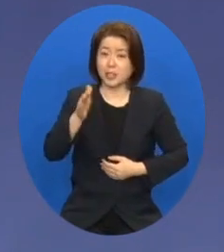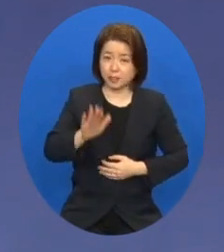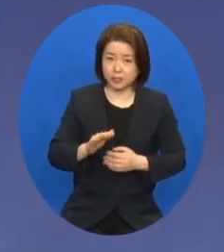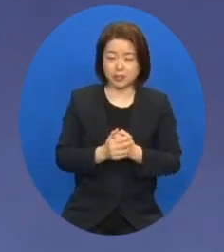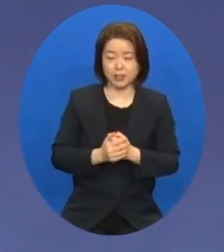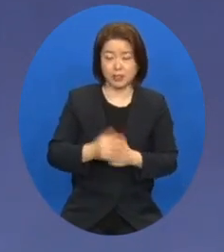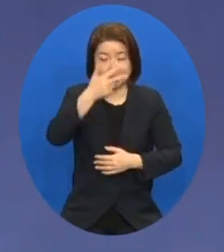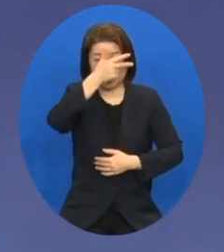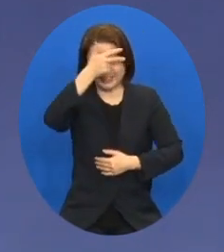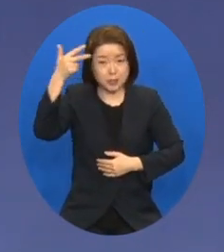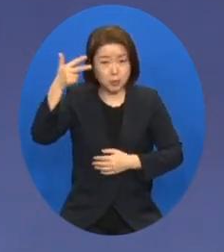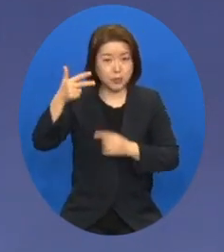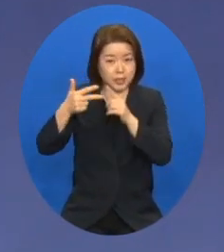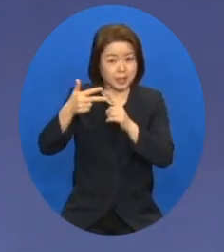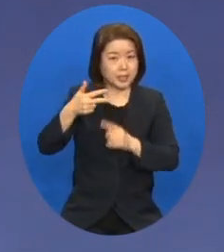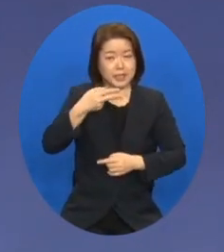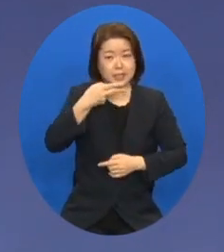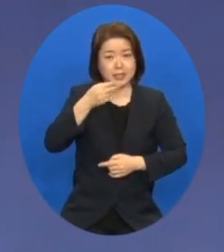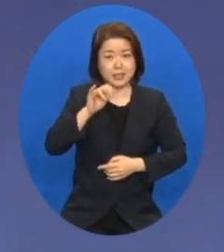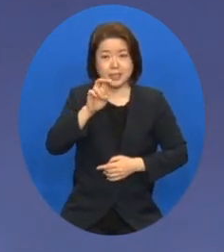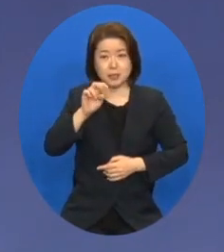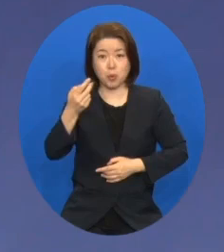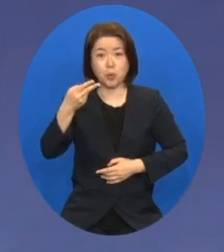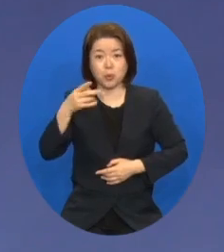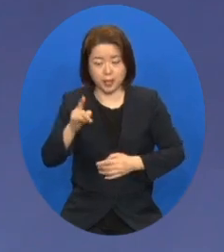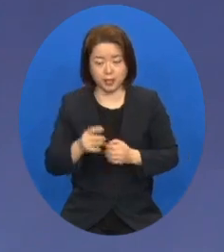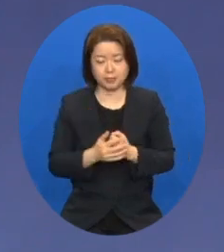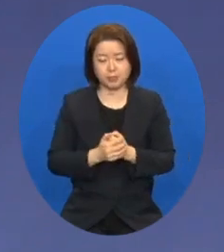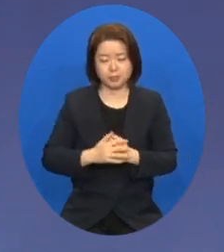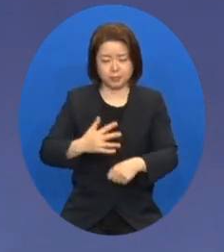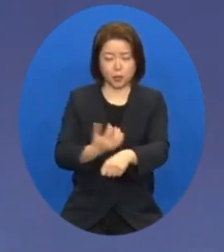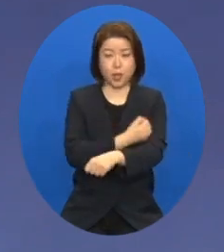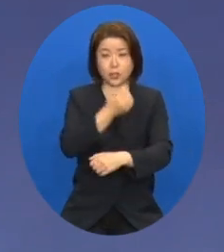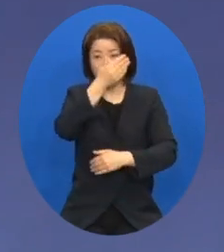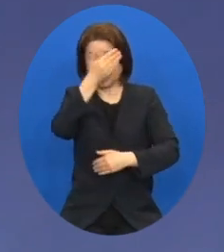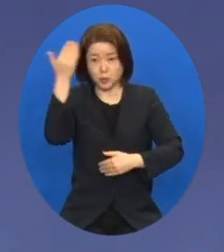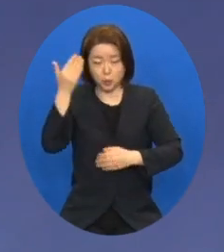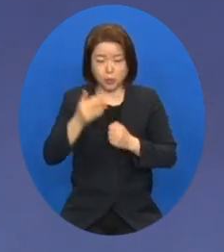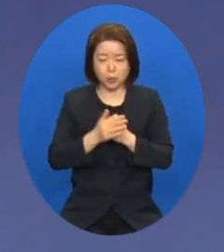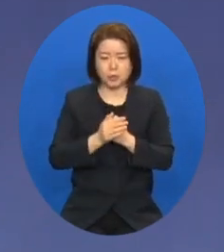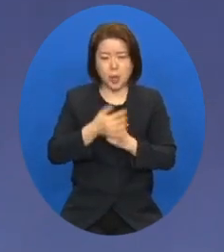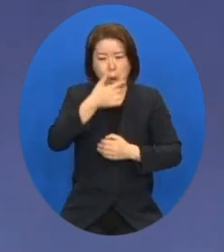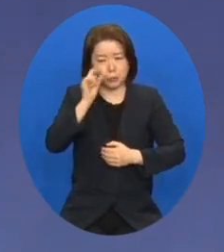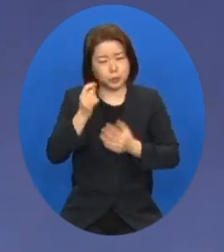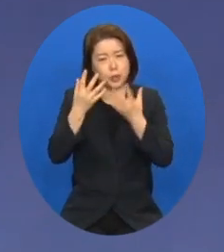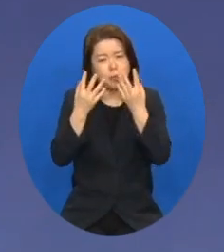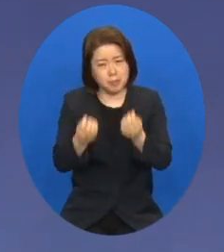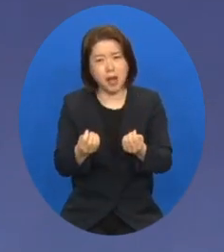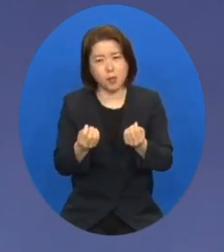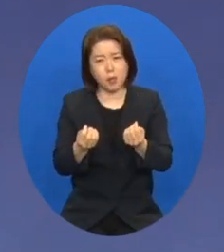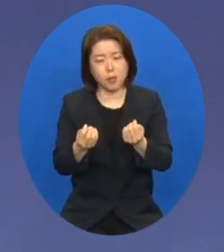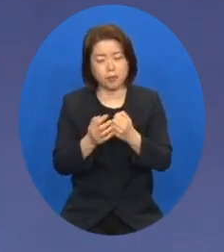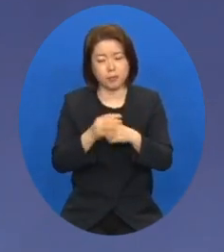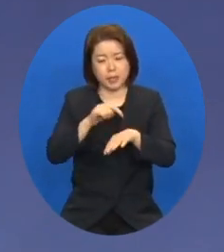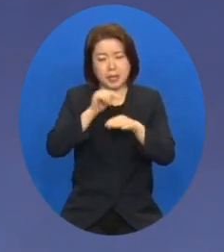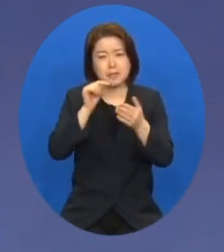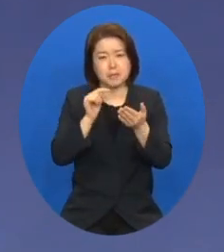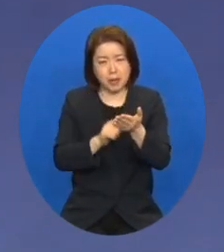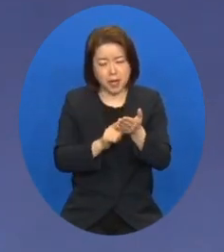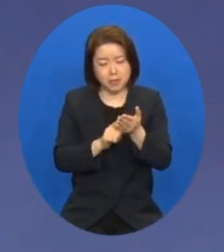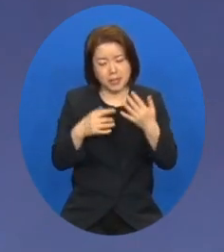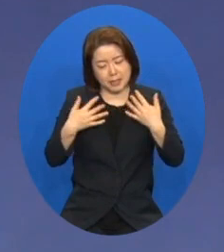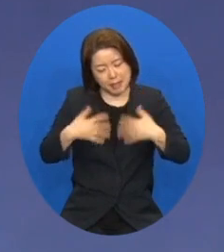이 디모데는 사실은 굉장히 젊고 아직도 미숙하고 그리고 심성이 굉장히